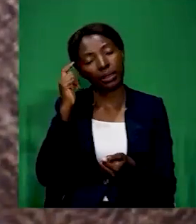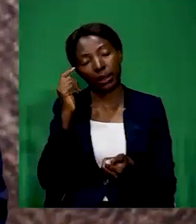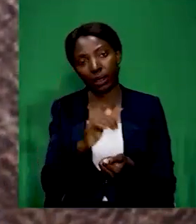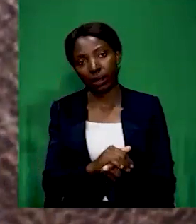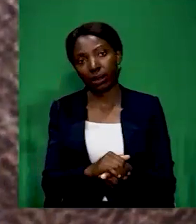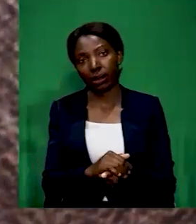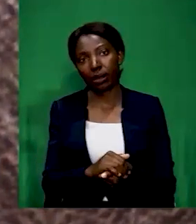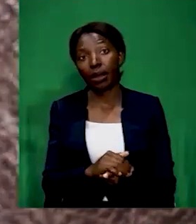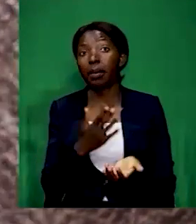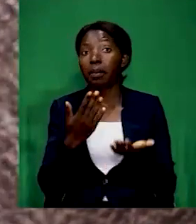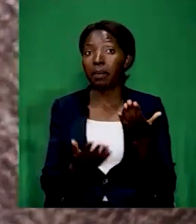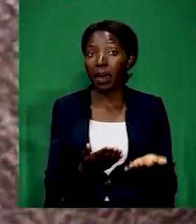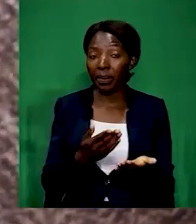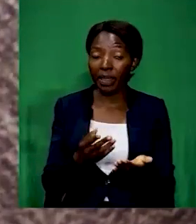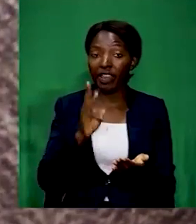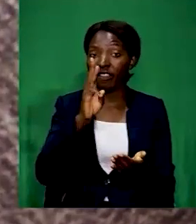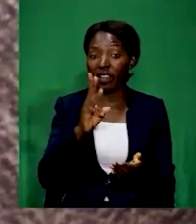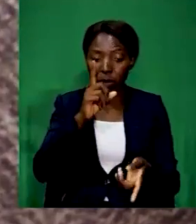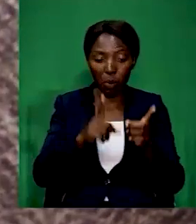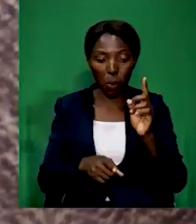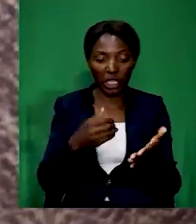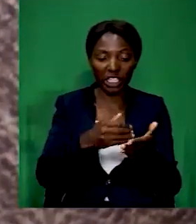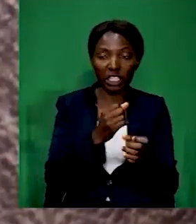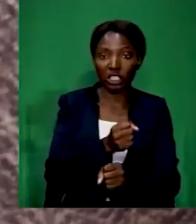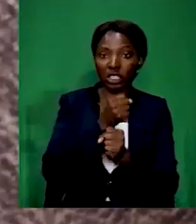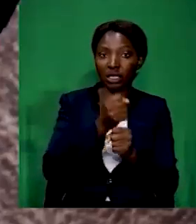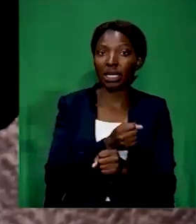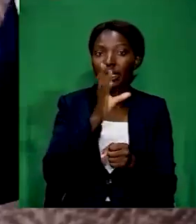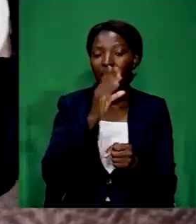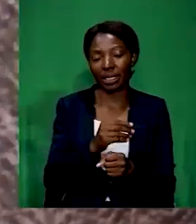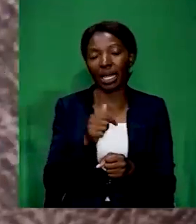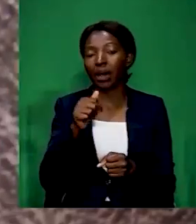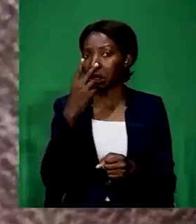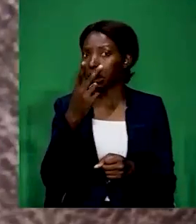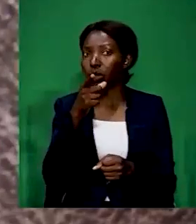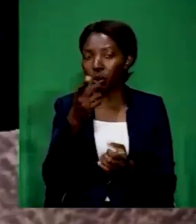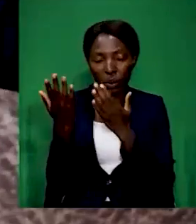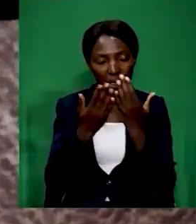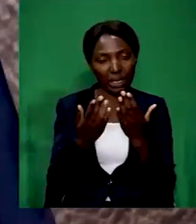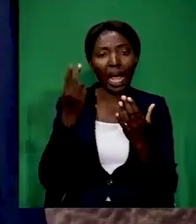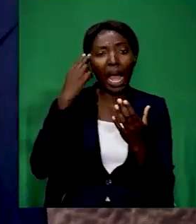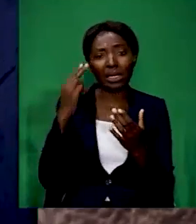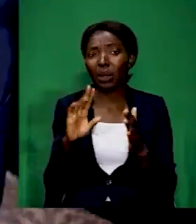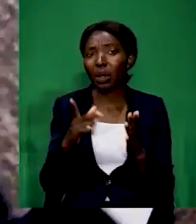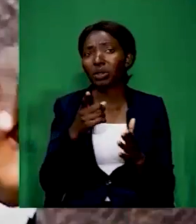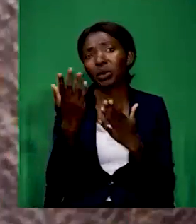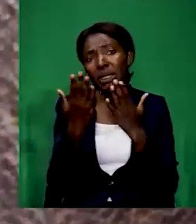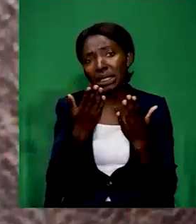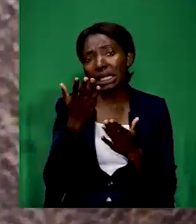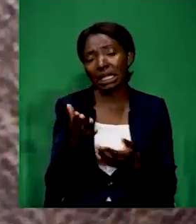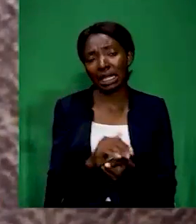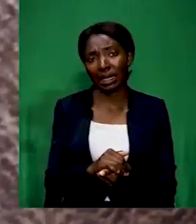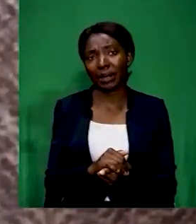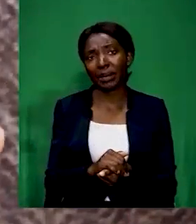dzangu dzakaenda paside. Ndokuti ndaona muri kurava muri kunzwisisa here.